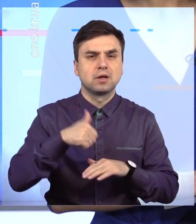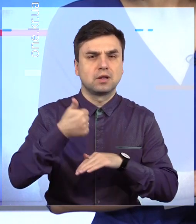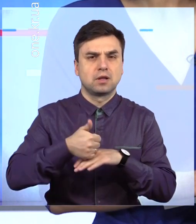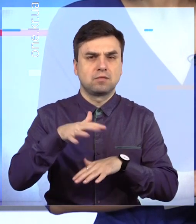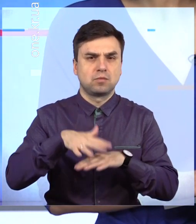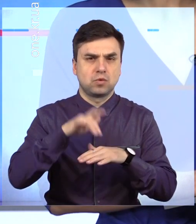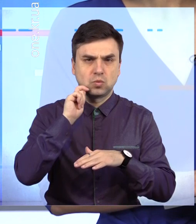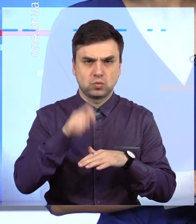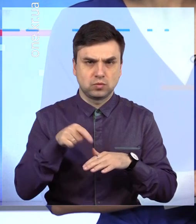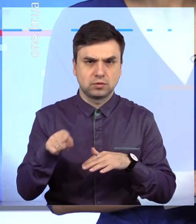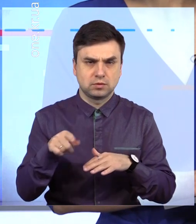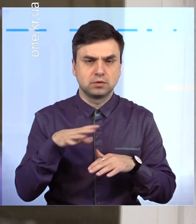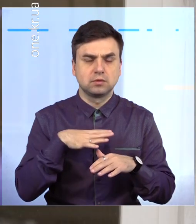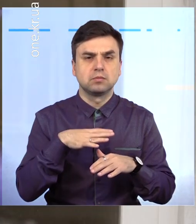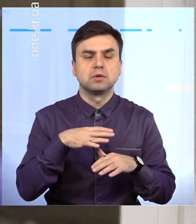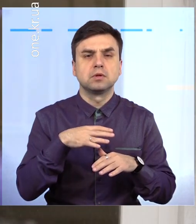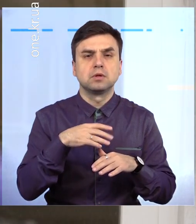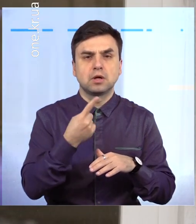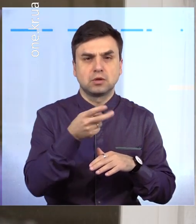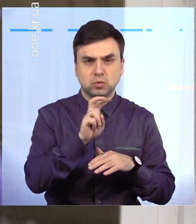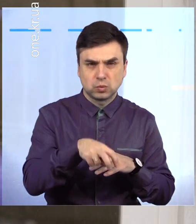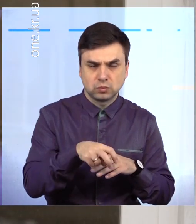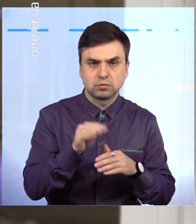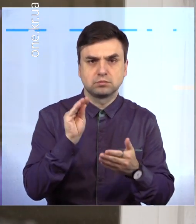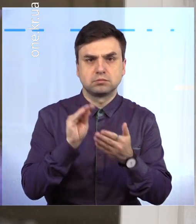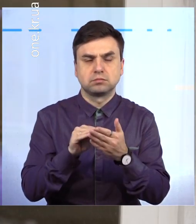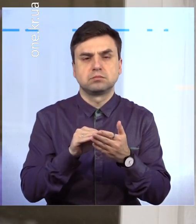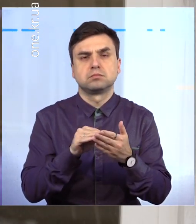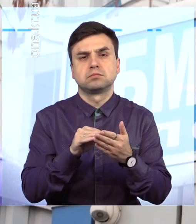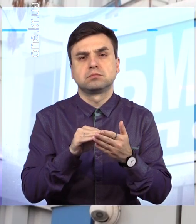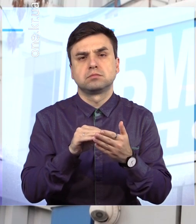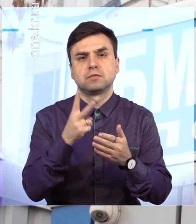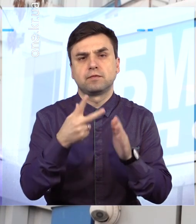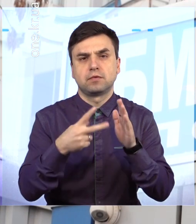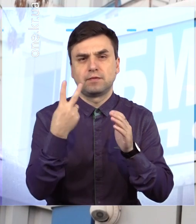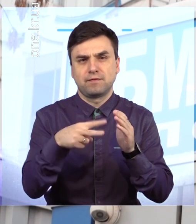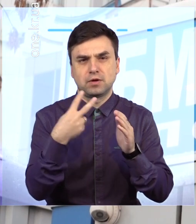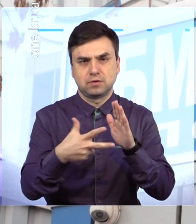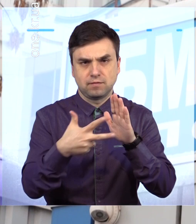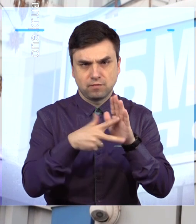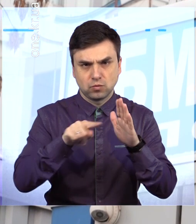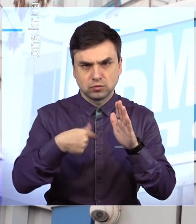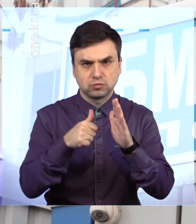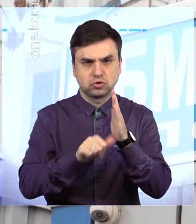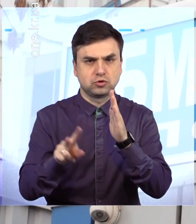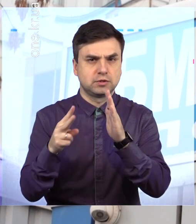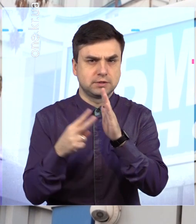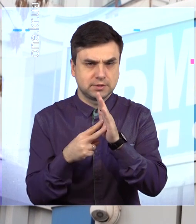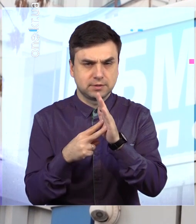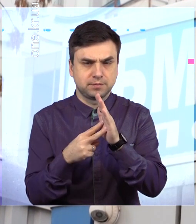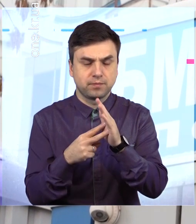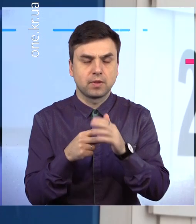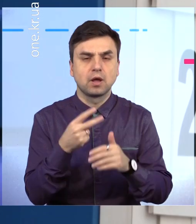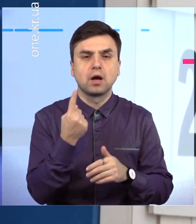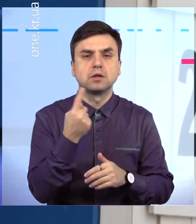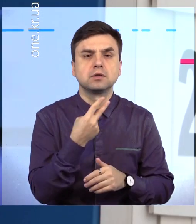офіційний курс гривні до долара на 29 копійок, встановивши його на рівні 28 гривень 67 копійок. Що стосується